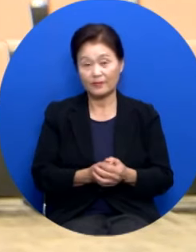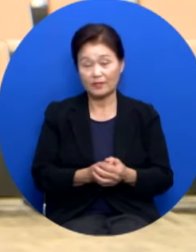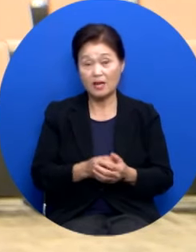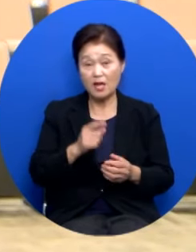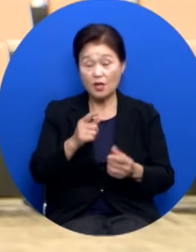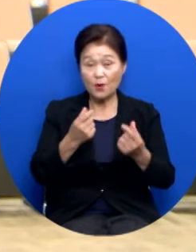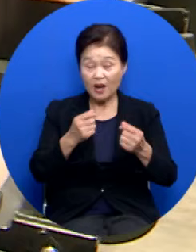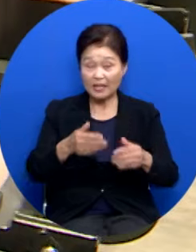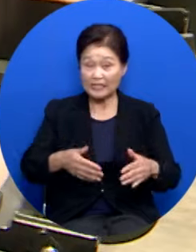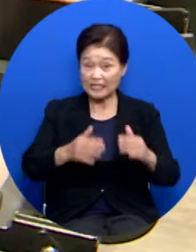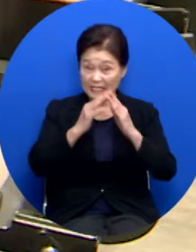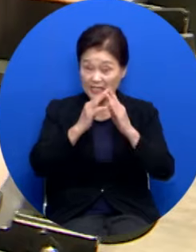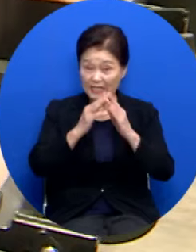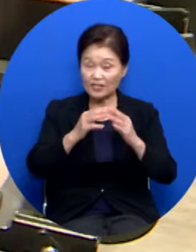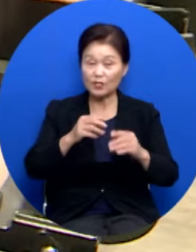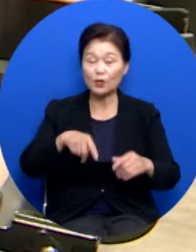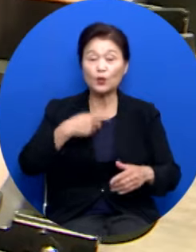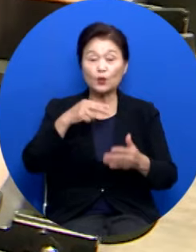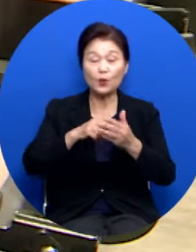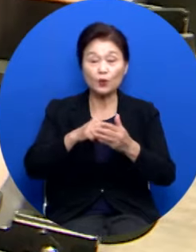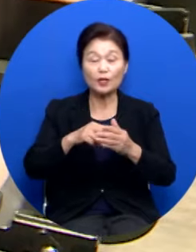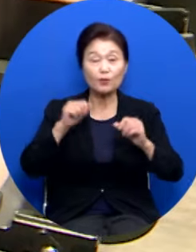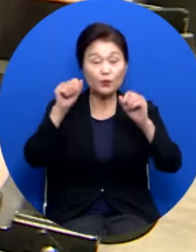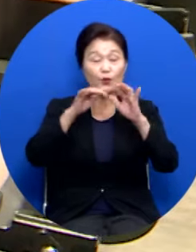그렇게 탄생한 독립운동가 이름의 예배당들.